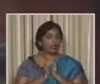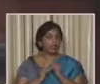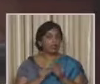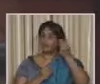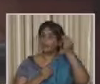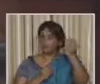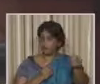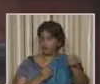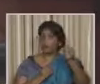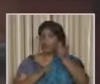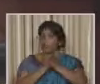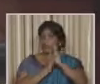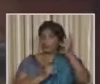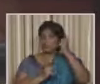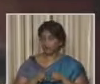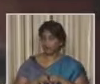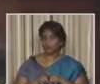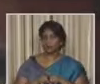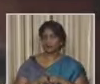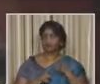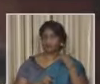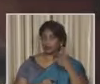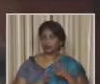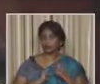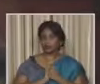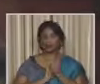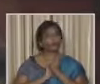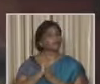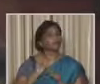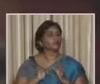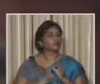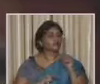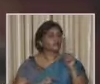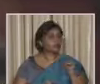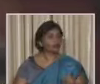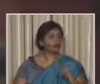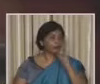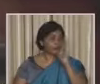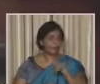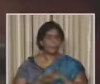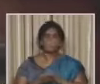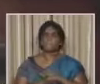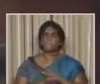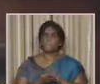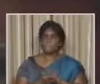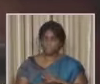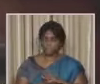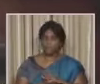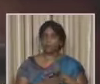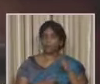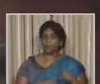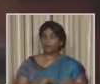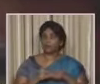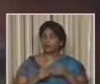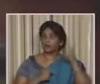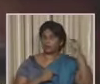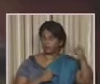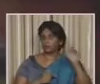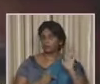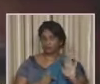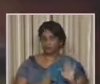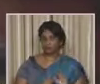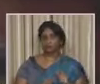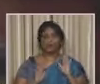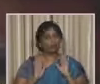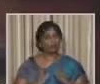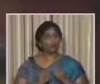பிரிவினால் இங்கே உளவு பிரிவுக்கு வழங்கப்படுகிறது. எனவே கௌரவ பாராளுமன்ற உறுப்பினரே, இங்கு திட்ட தெளிவாக ஒரு விடயம் இருக்கின்றது. இங்கிருந்துதான் தகவல்